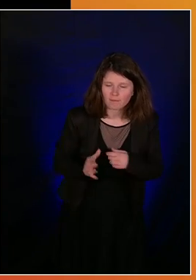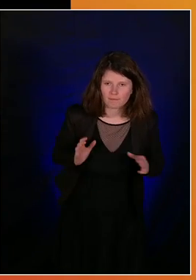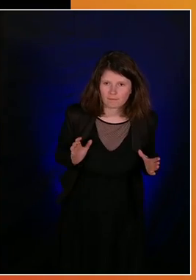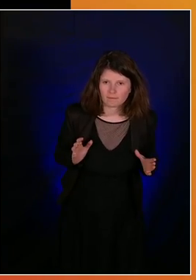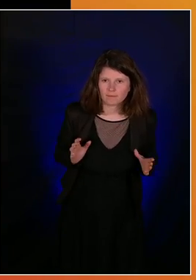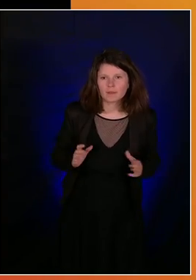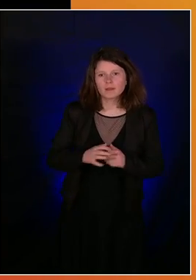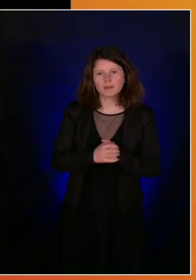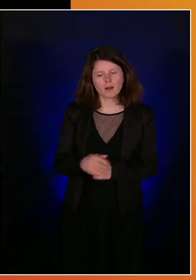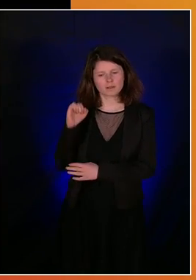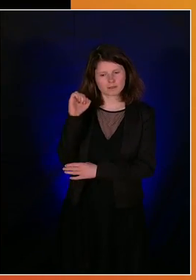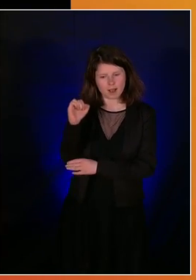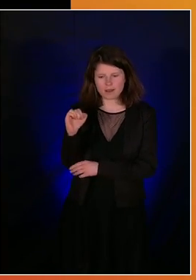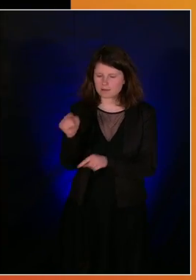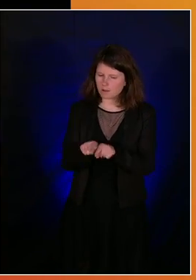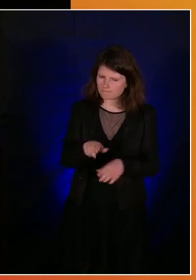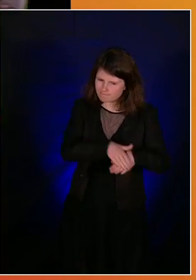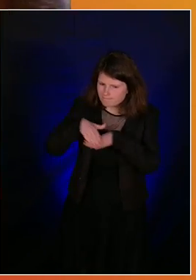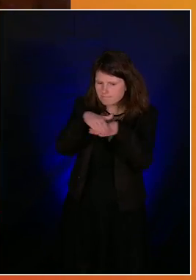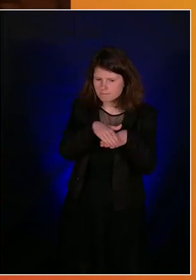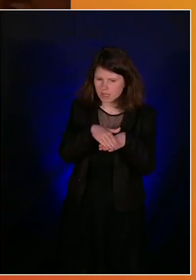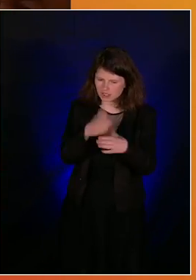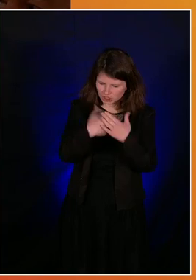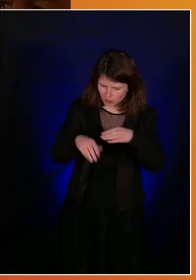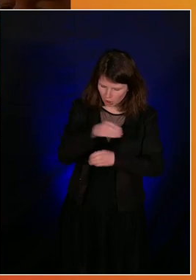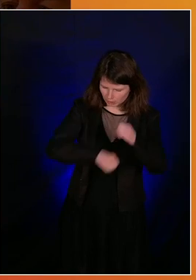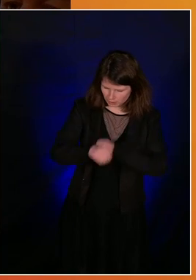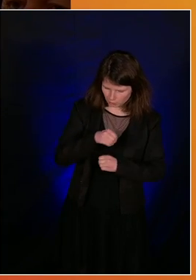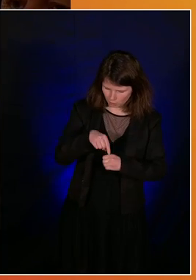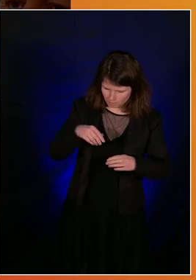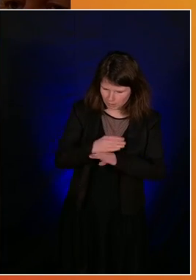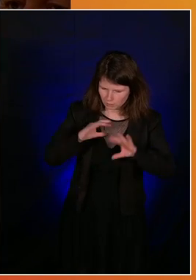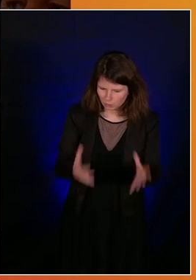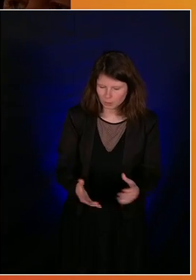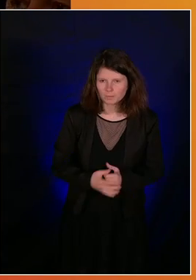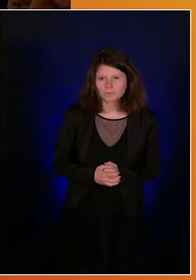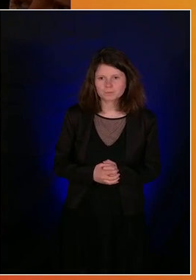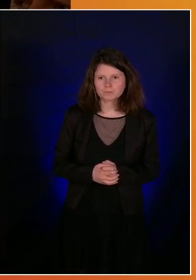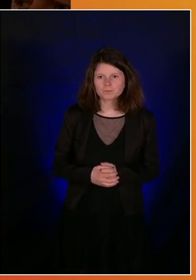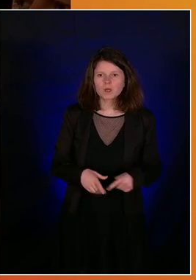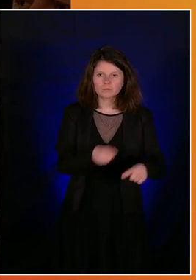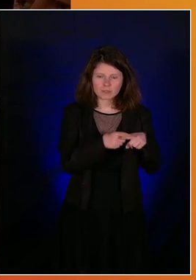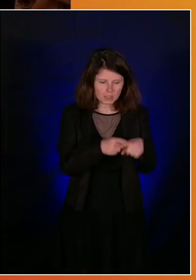rappels d'usage dans notre organisation donc déjà pour la fédération mineénergie